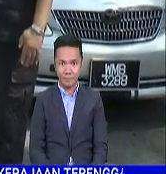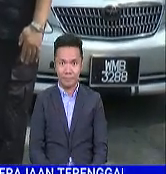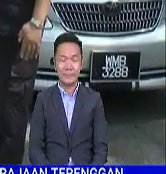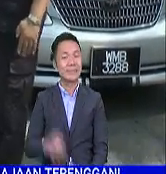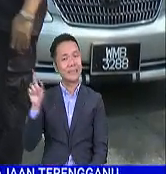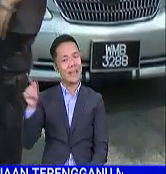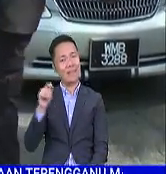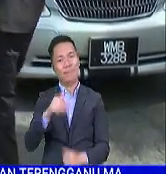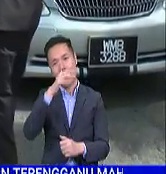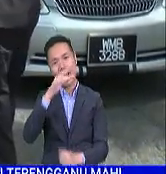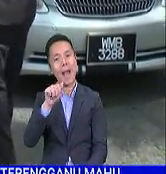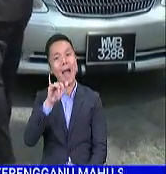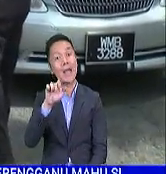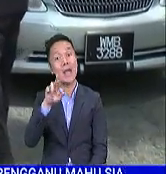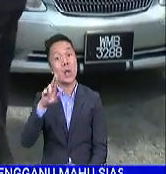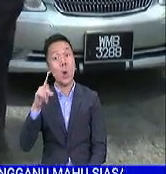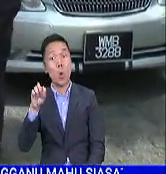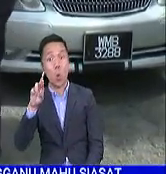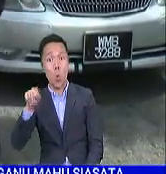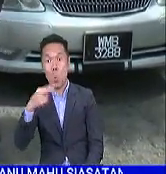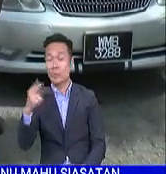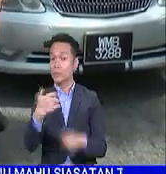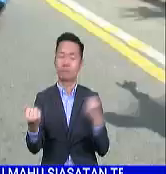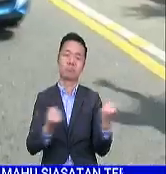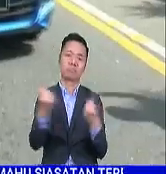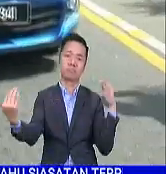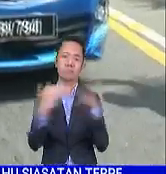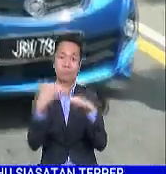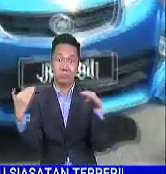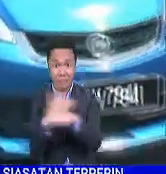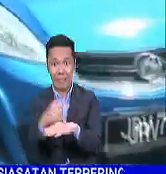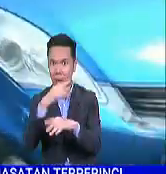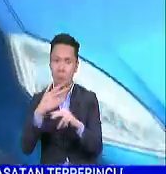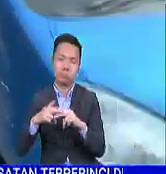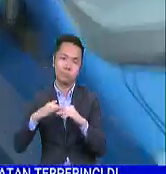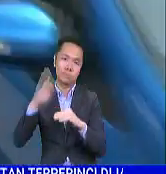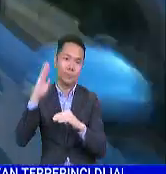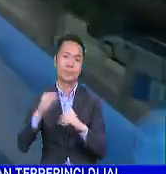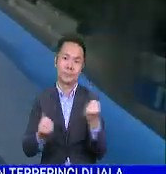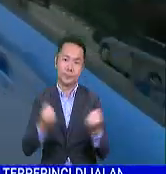Bercakap di Air Keroh, beliau turut memaklumkan aliran kenderaan keluar dari Melaka meningkat.